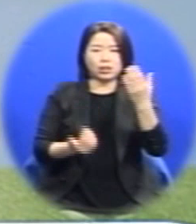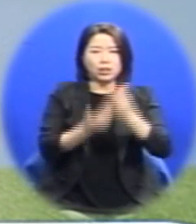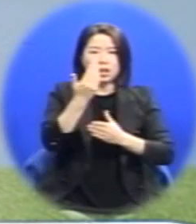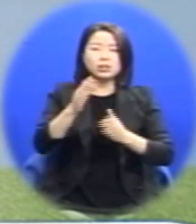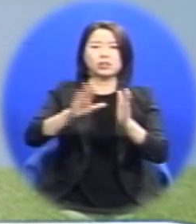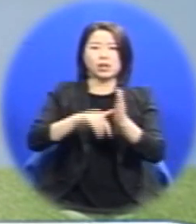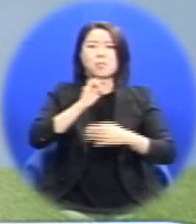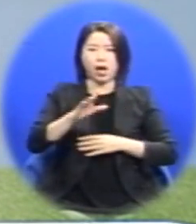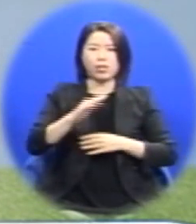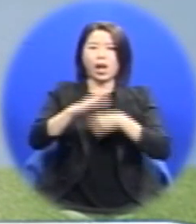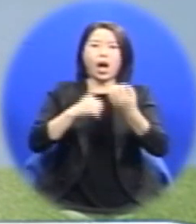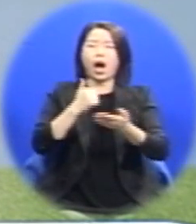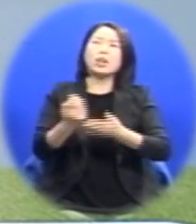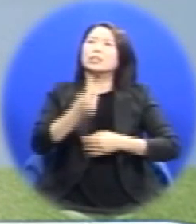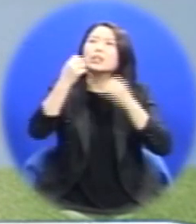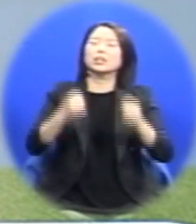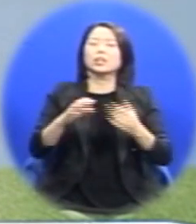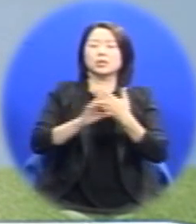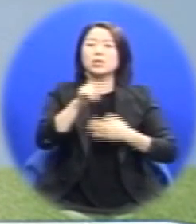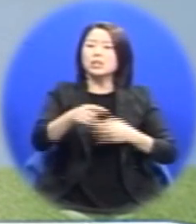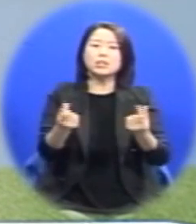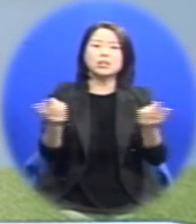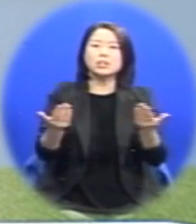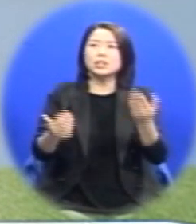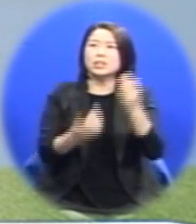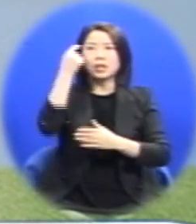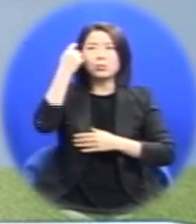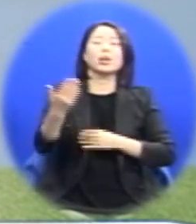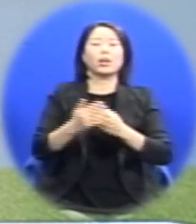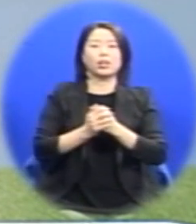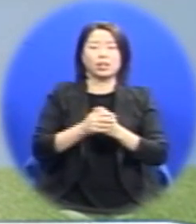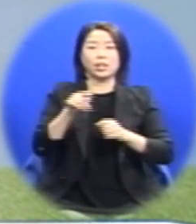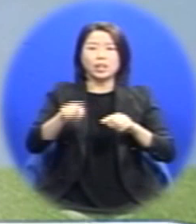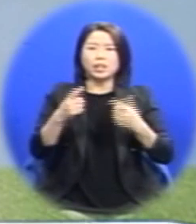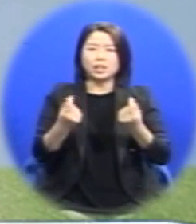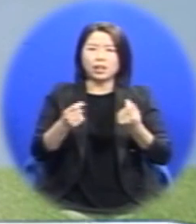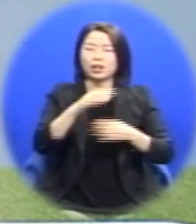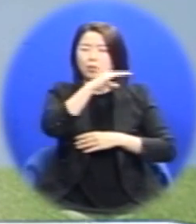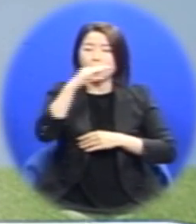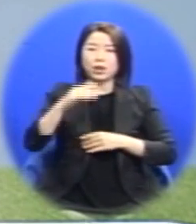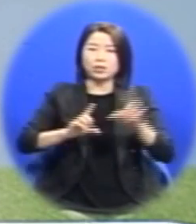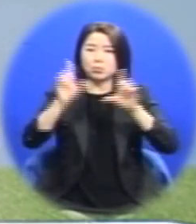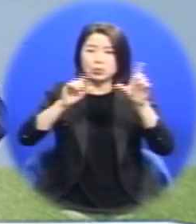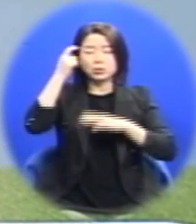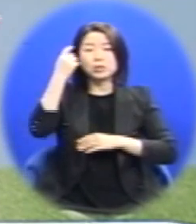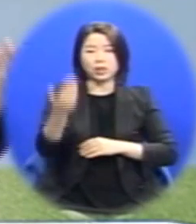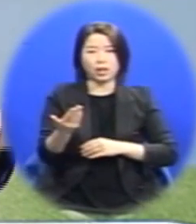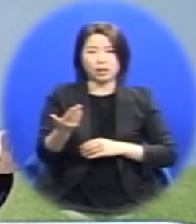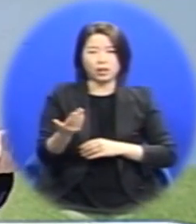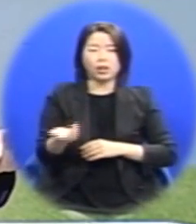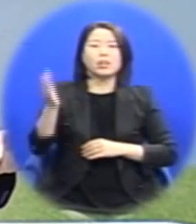일어날 때만 하나님 살아계시면 이런 일이 있을 수 있겠어요? 이게 올바른 태도인가 하는 거죠. 근데